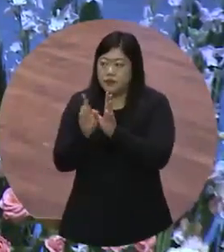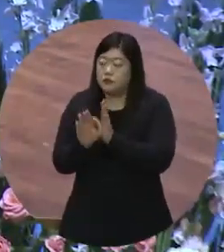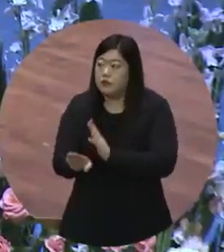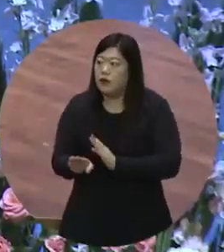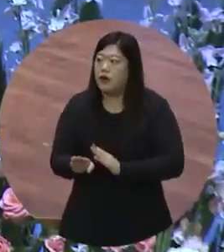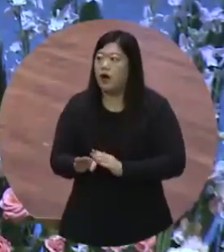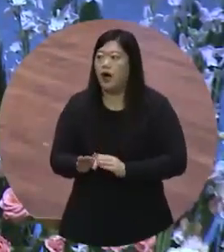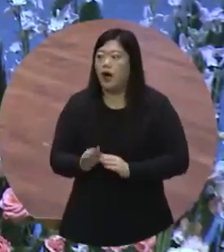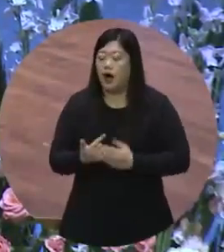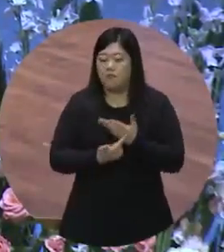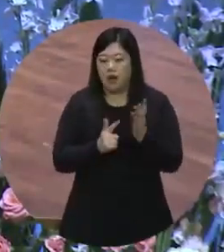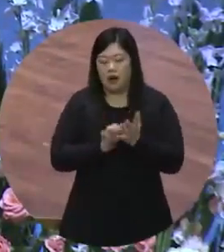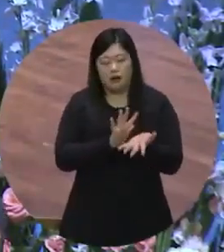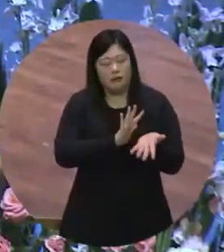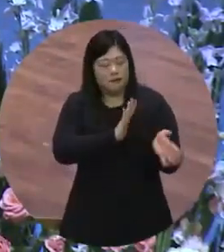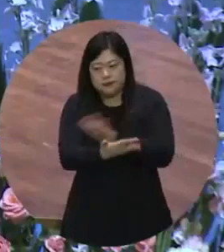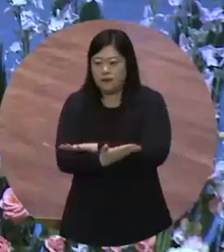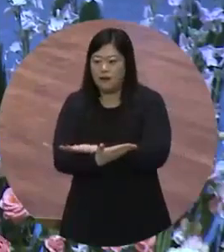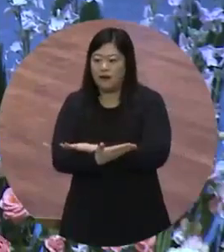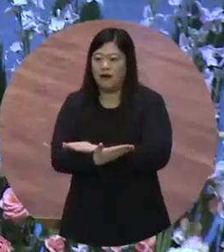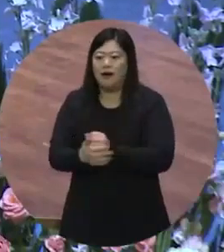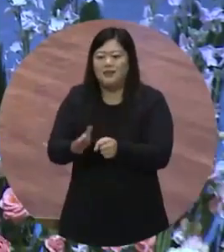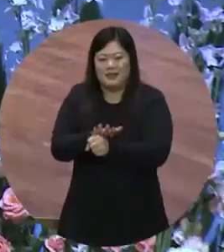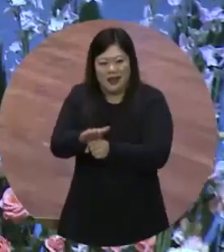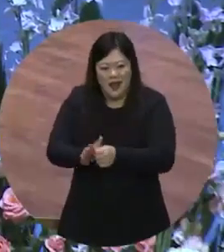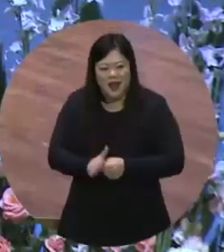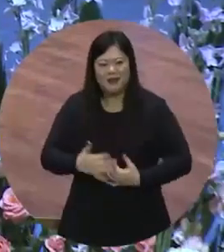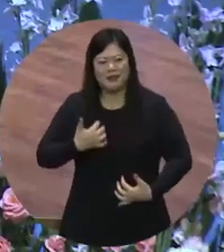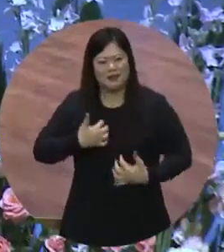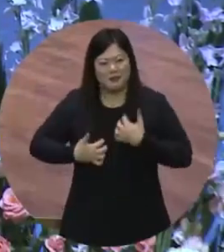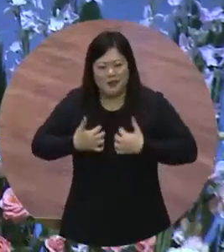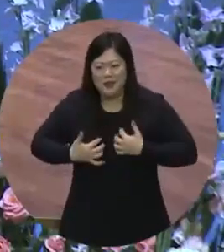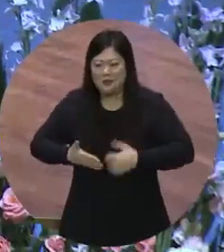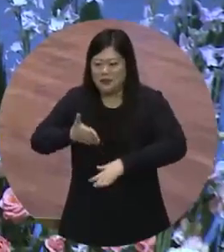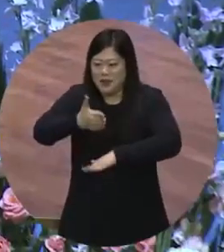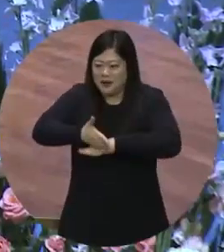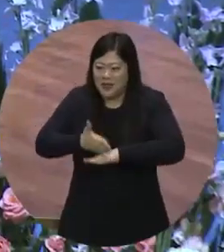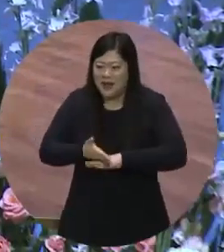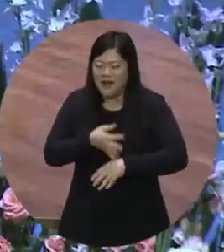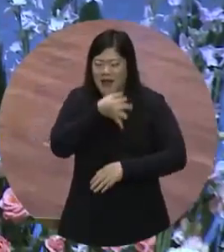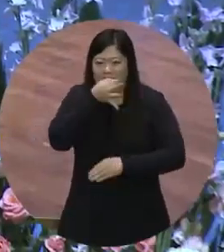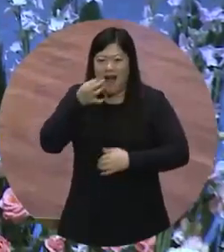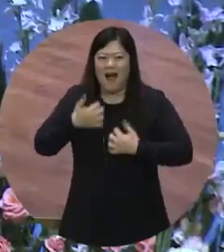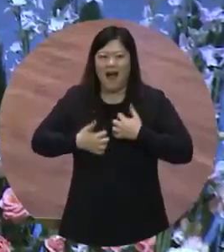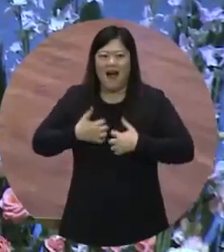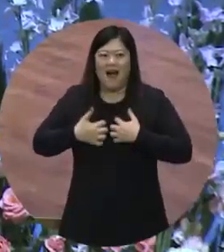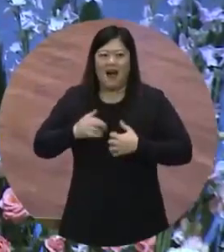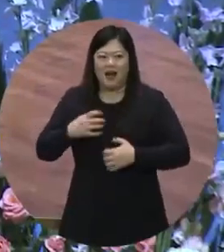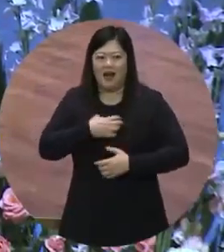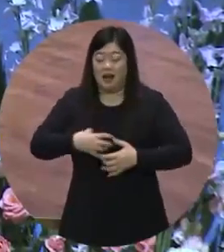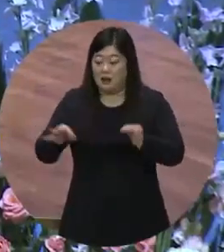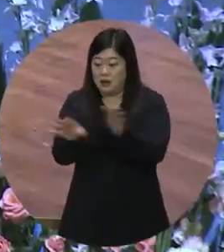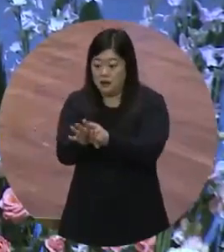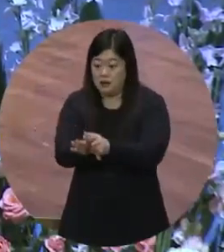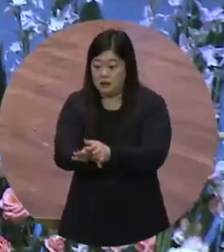한번 놀라운 사랑과 기쁨과 이 감사와 회복되는 놀라운